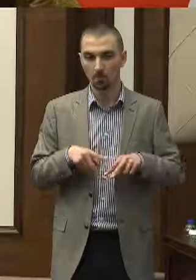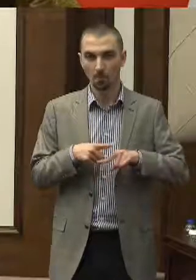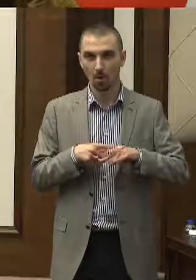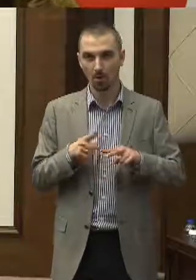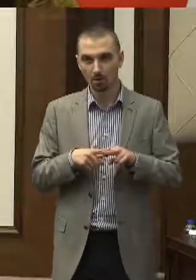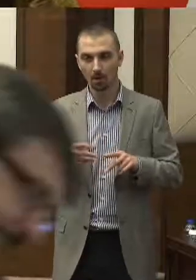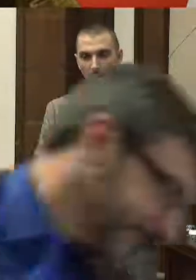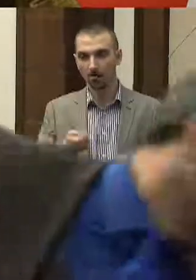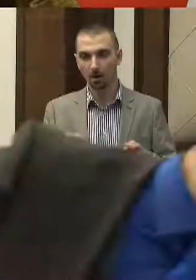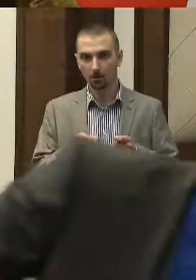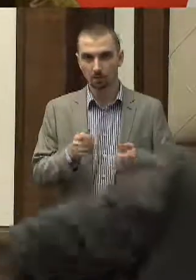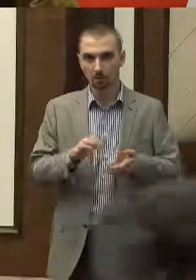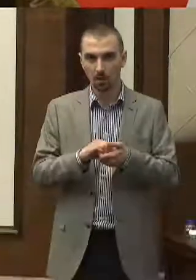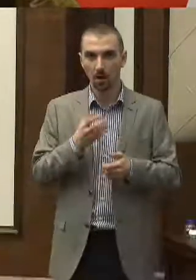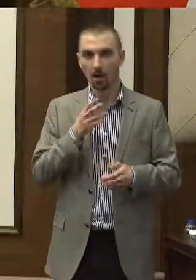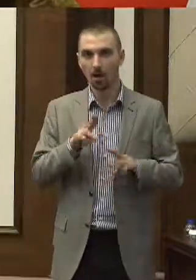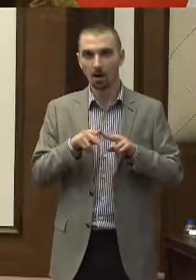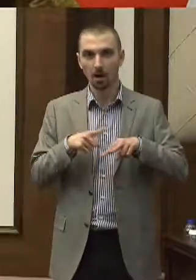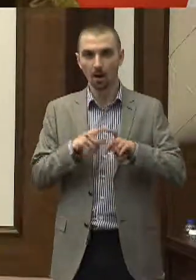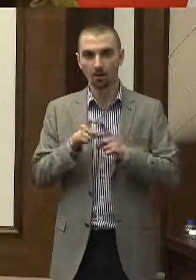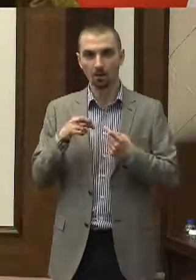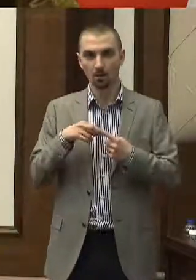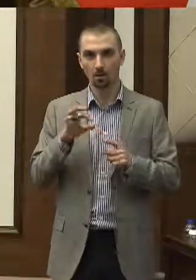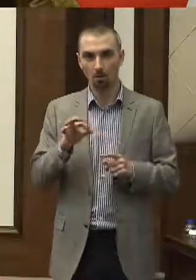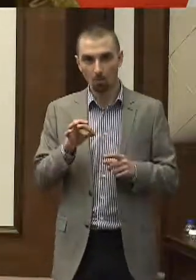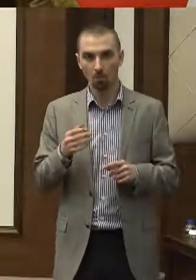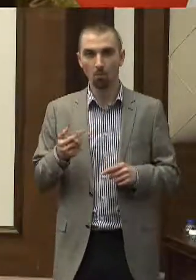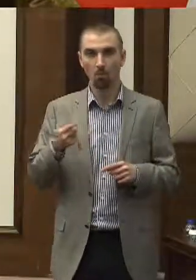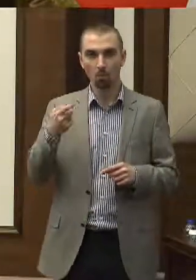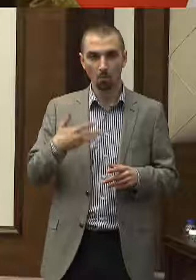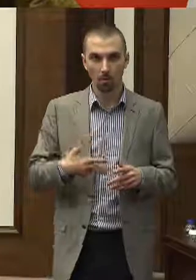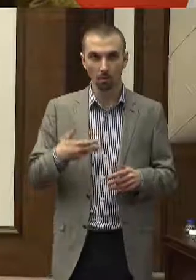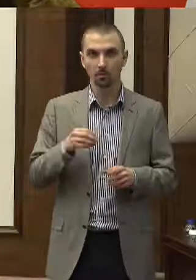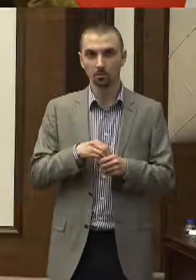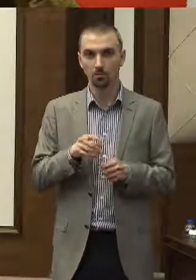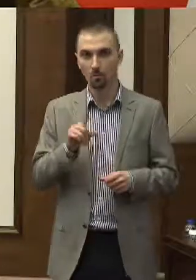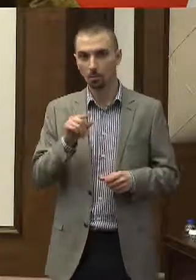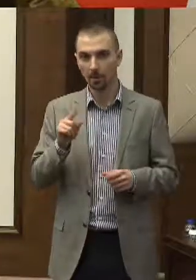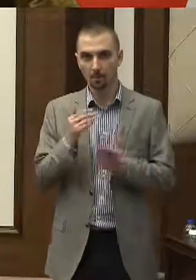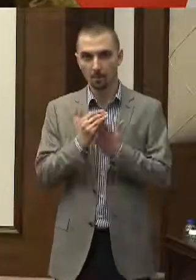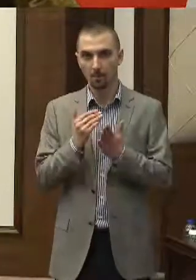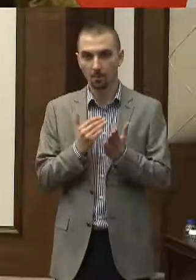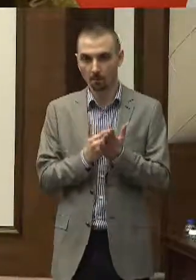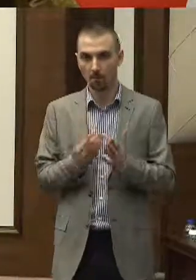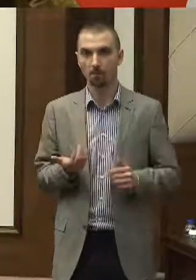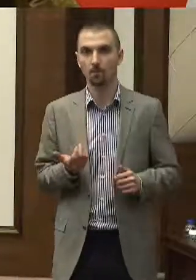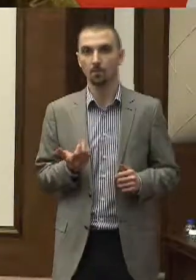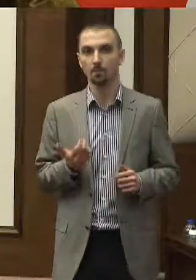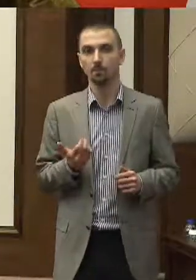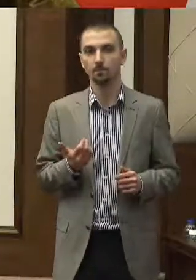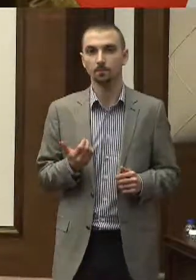idare birlikleri norm kadro ilke ve standartlarına dair yönetmeliğinin 11. maddesi hükümleri